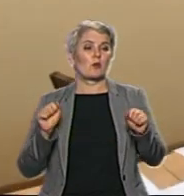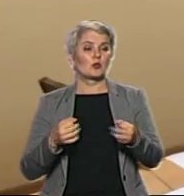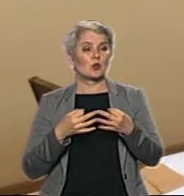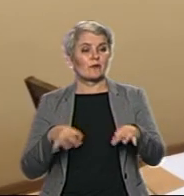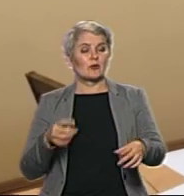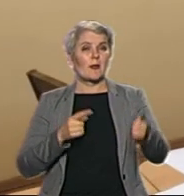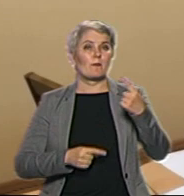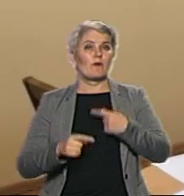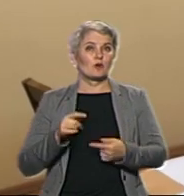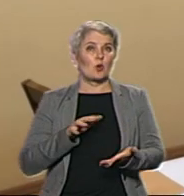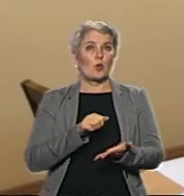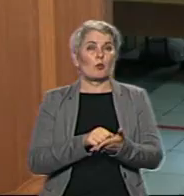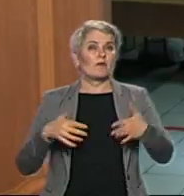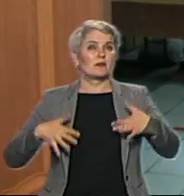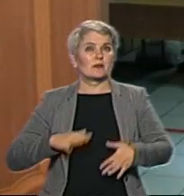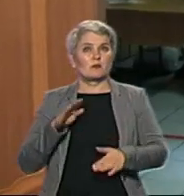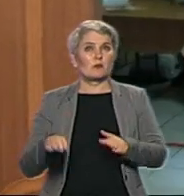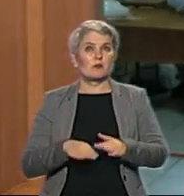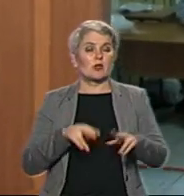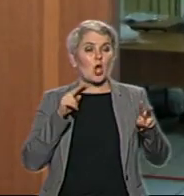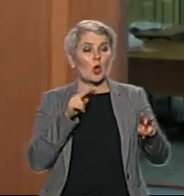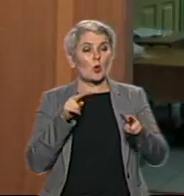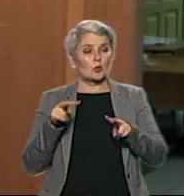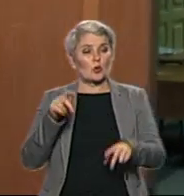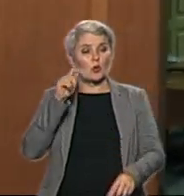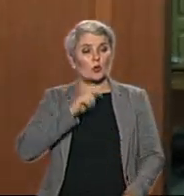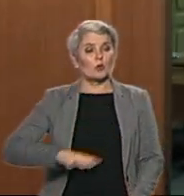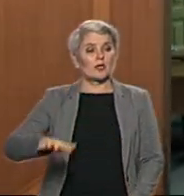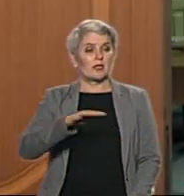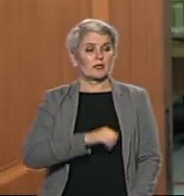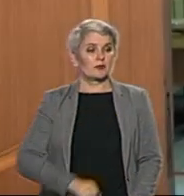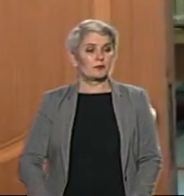повернути окупований Крим під контроль України. Роксолана Лісовська, новини на Суспільному.